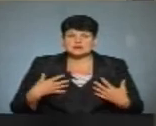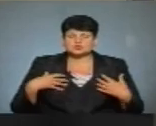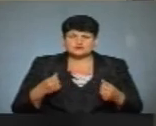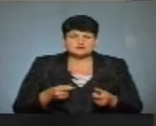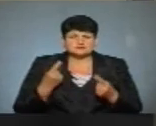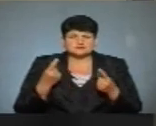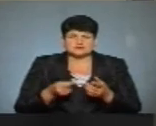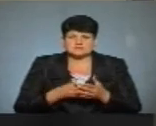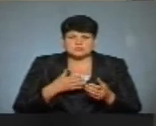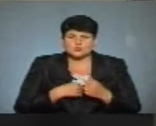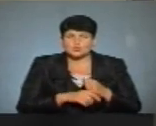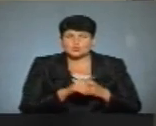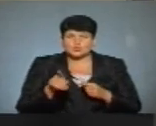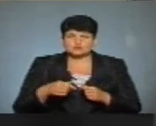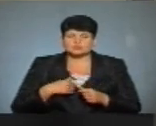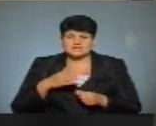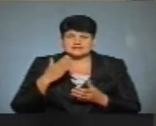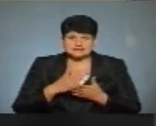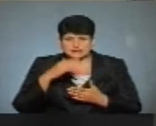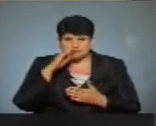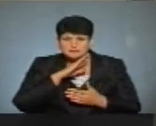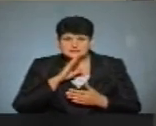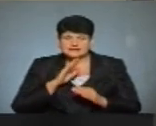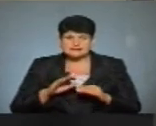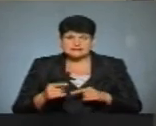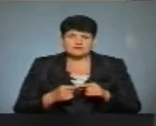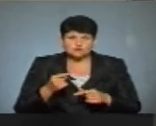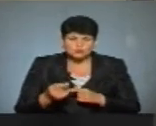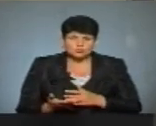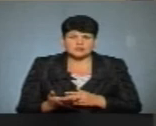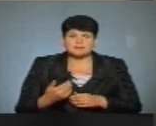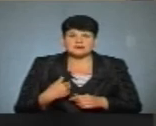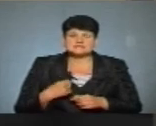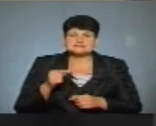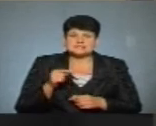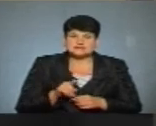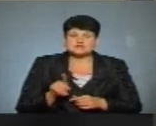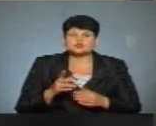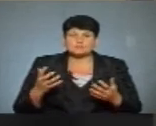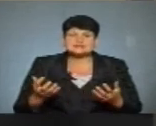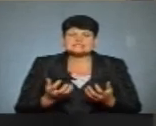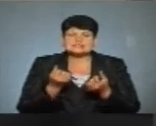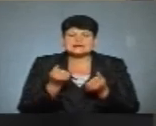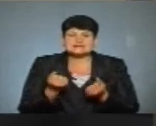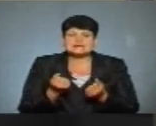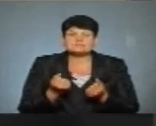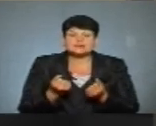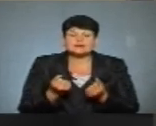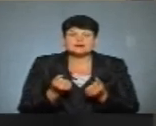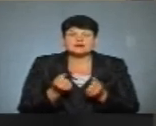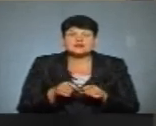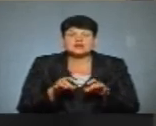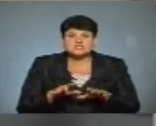цінність кожного з нас. У нас є батьки, діти, внуки. Але ми за те, щоб знайти рішення цього питання. Тому